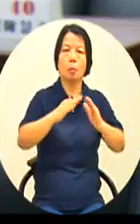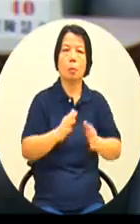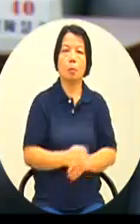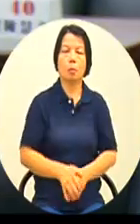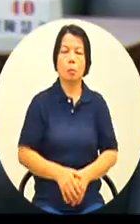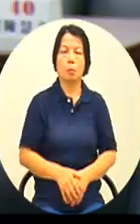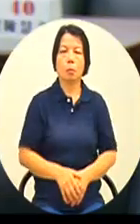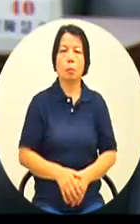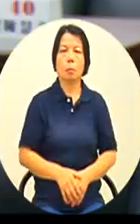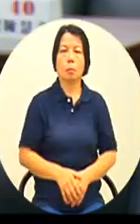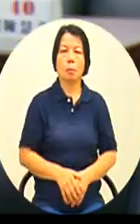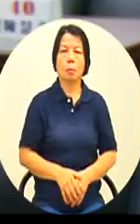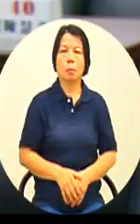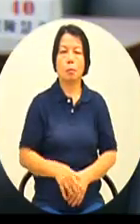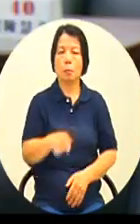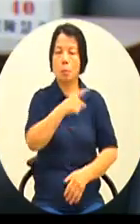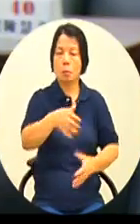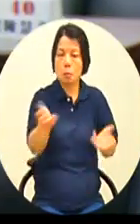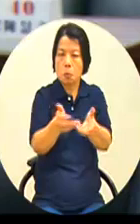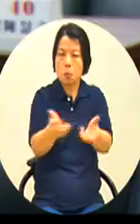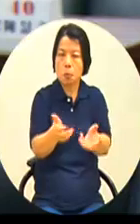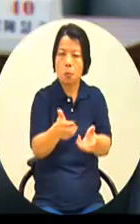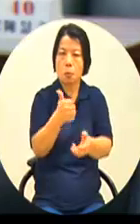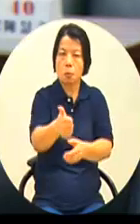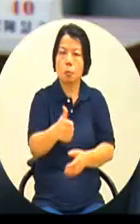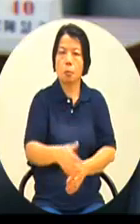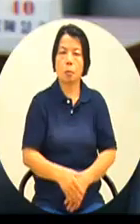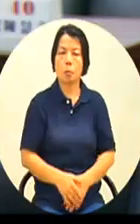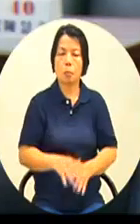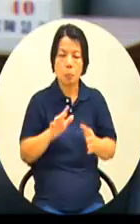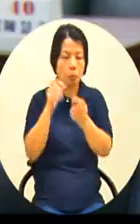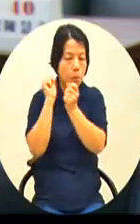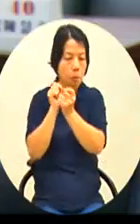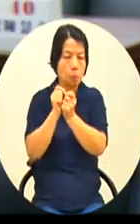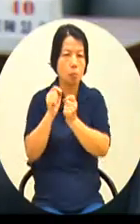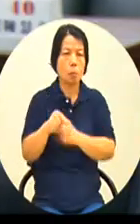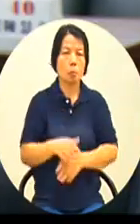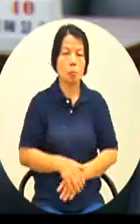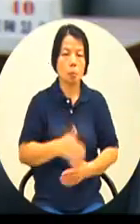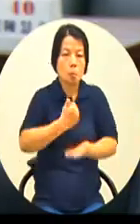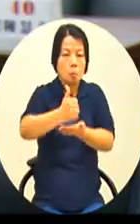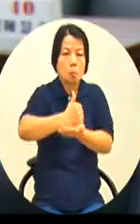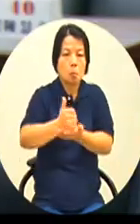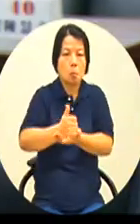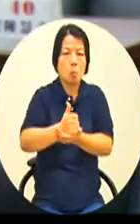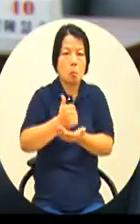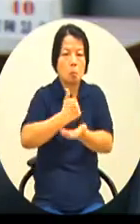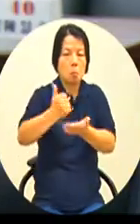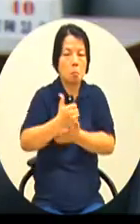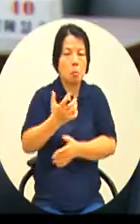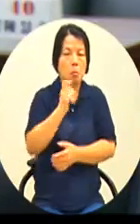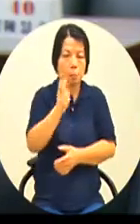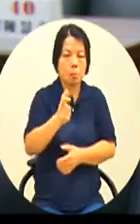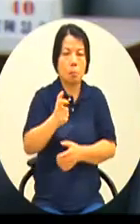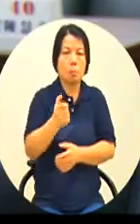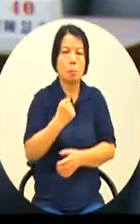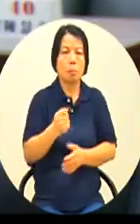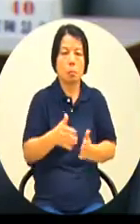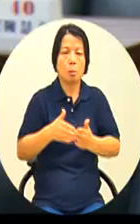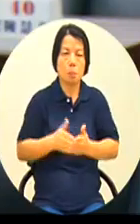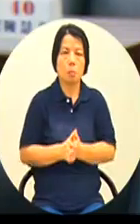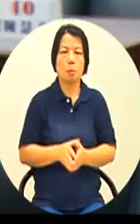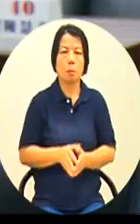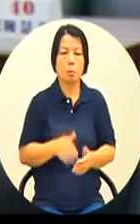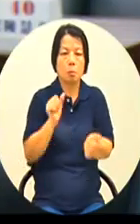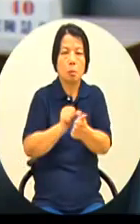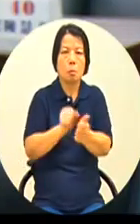的嘛，人建设家迄落。是借进他们，因为硬实力是有够强的，伊要借着咱台湾人的